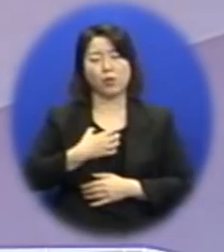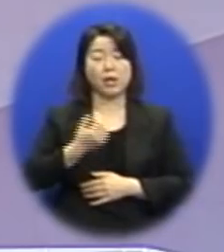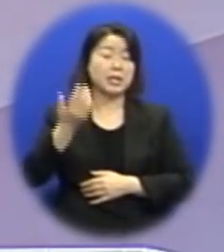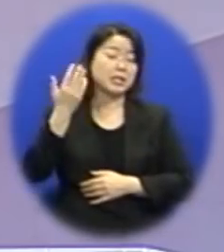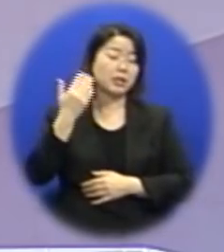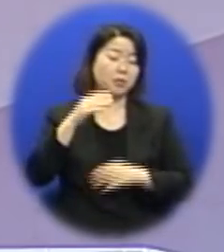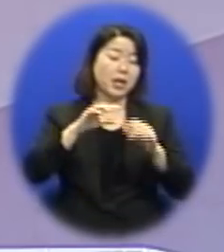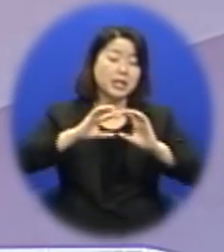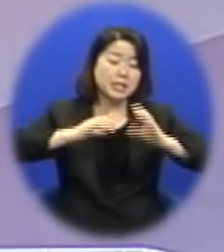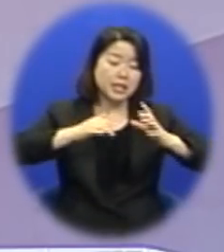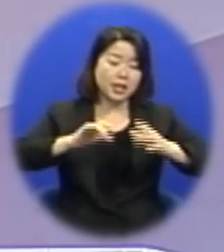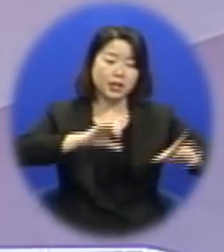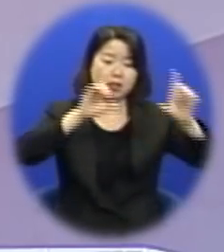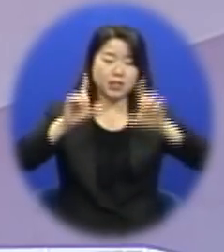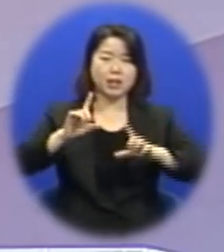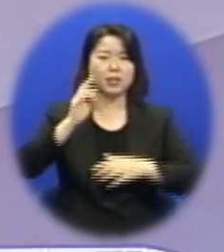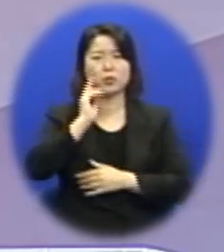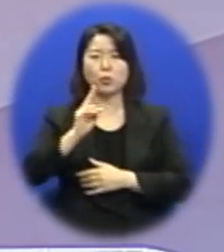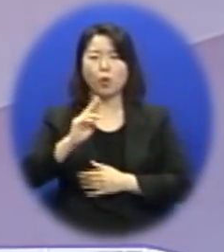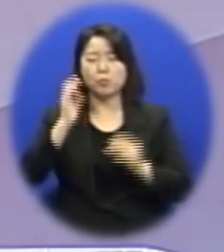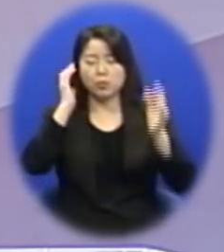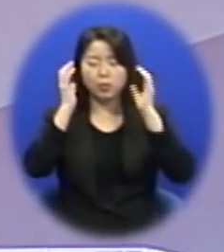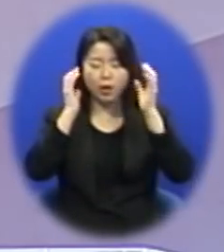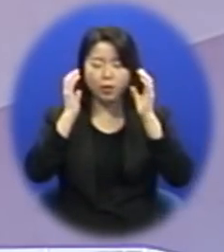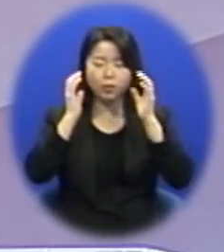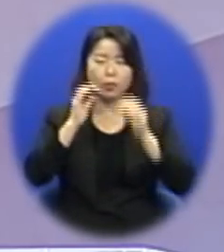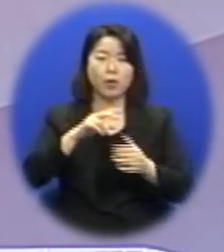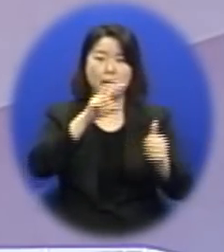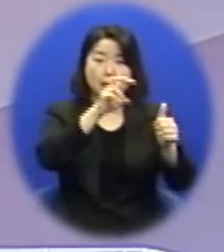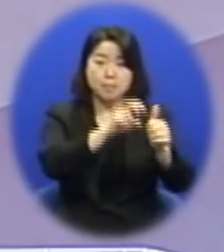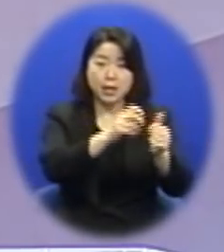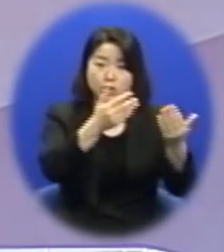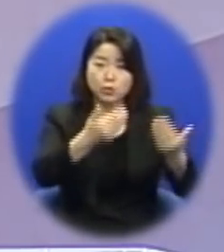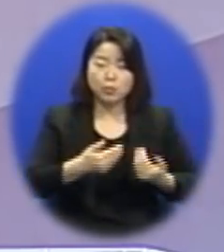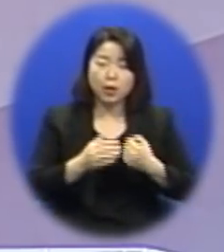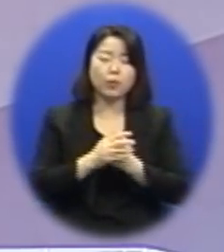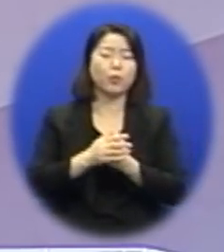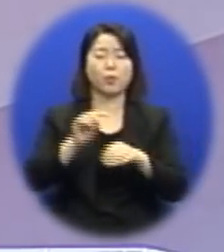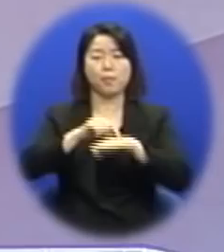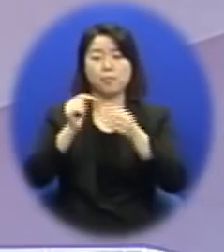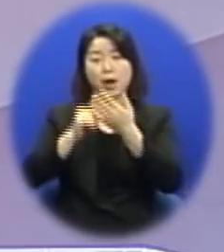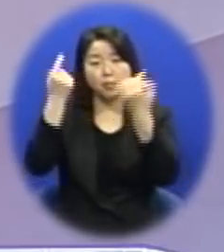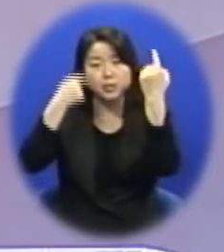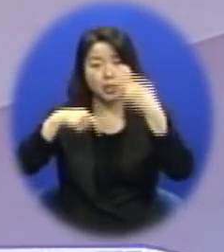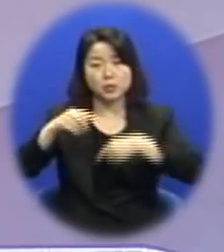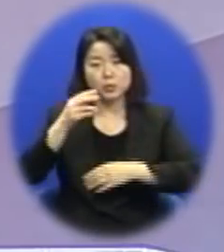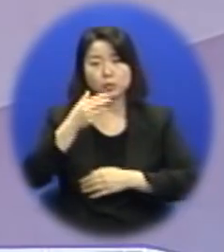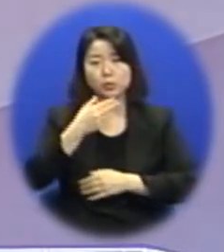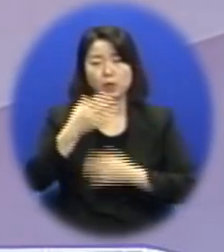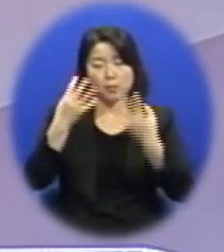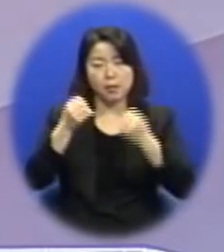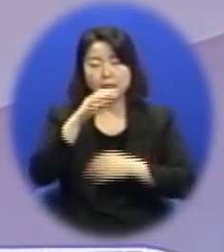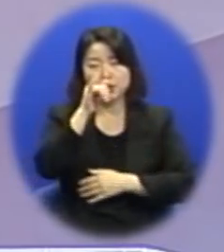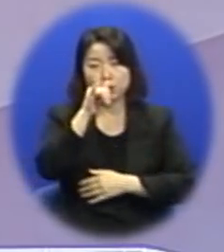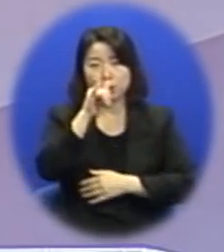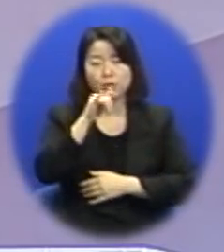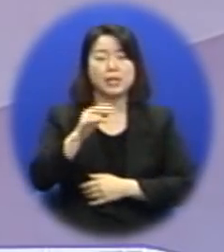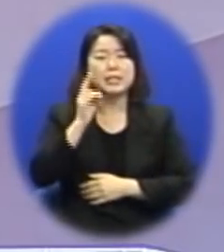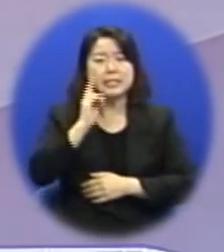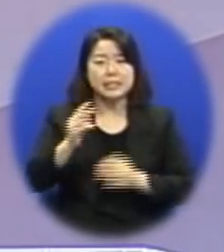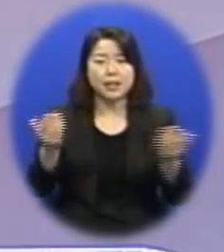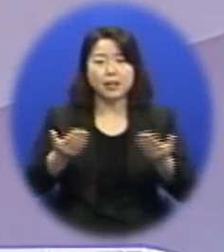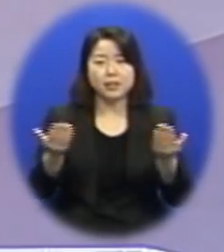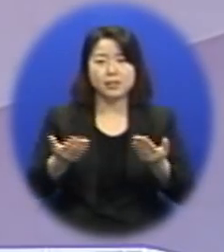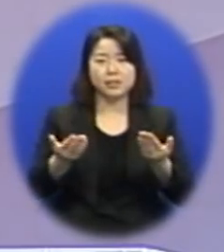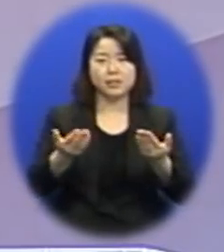너무 괴로웠 배신도 많이 당했고 마음 상처도 너무 많고 너무 끔찍한 일 잊어버리고